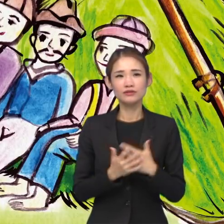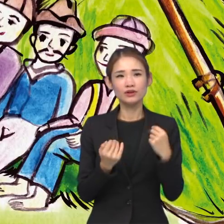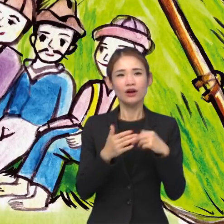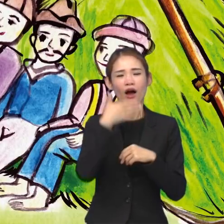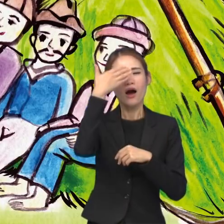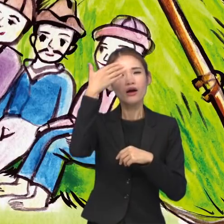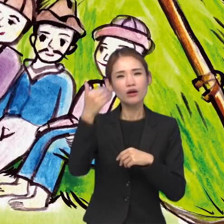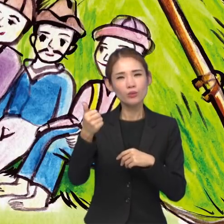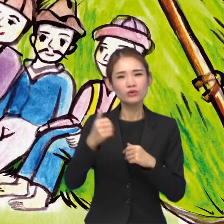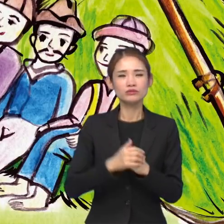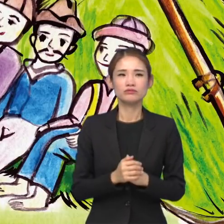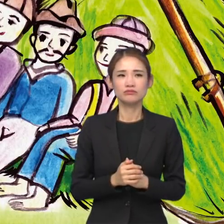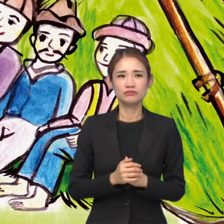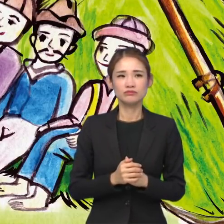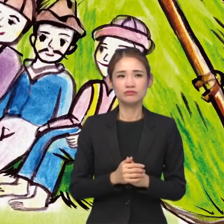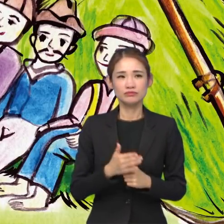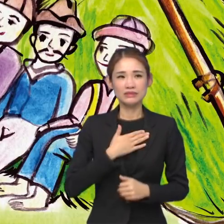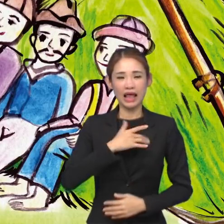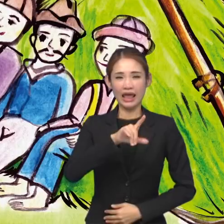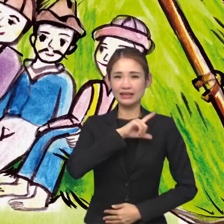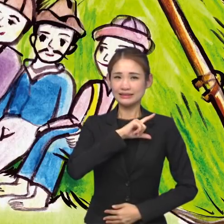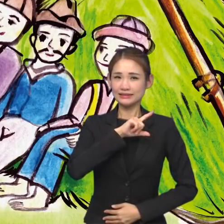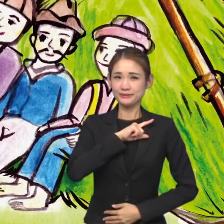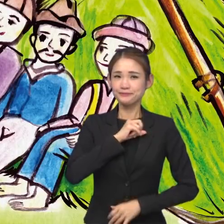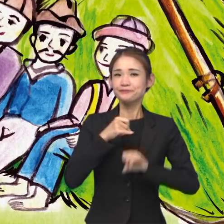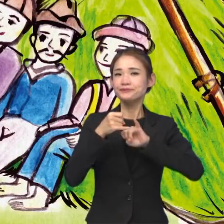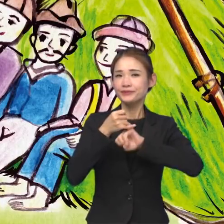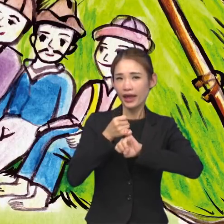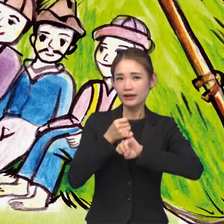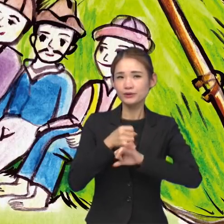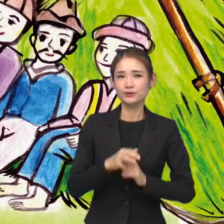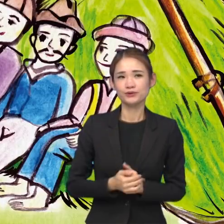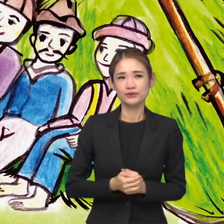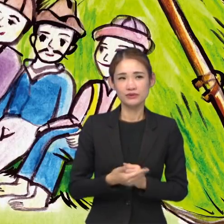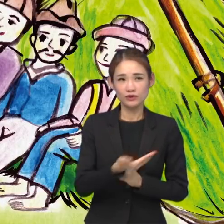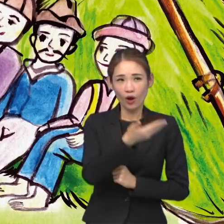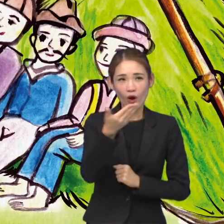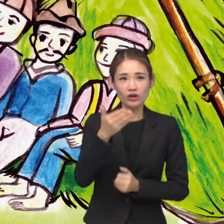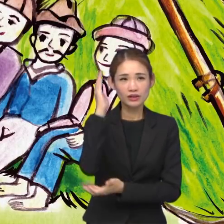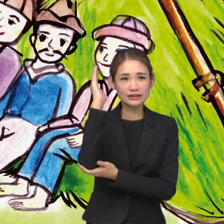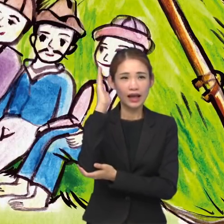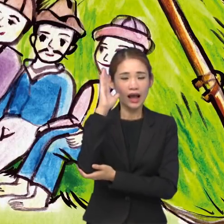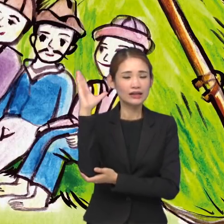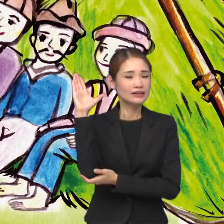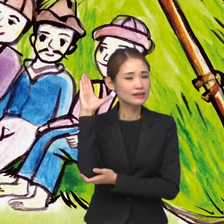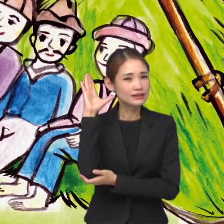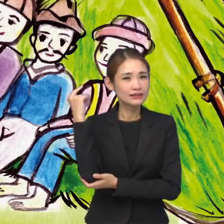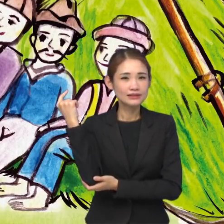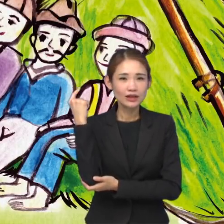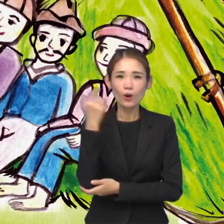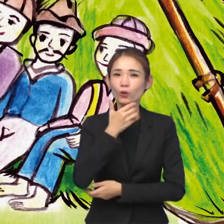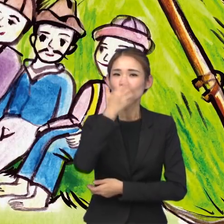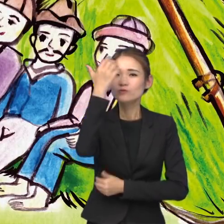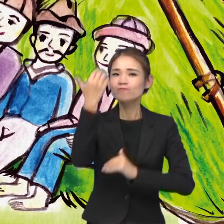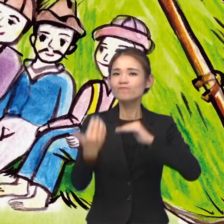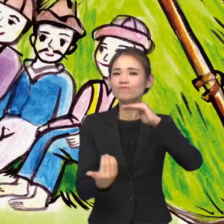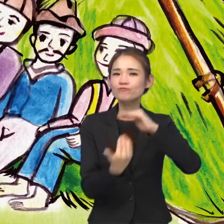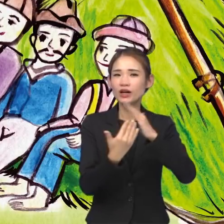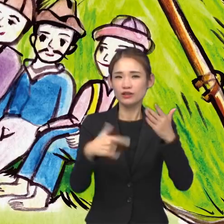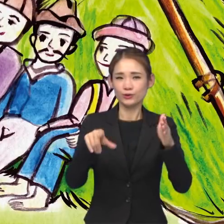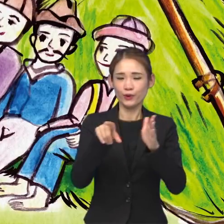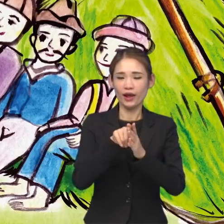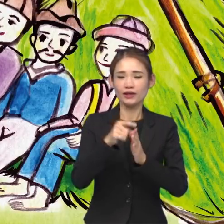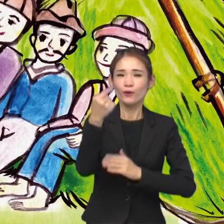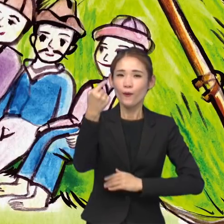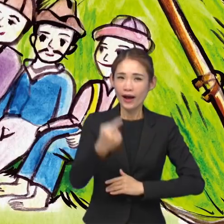할아버지는 내 이름은 약속이 란다 너희 들의 이야기를 듣고 그 꿈이 이루어지게 해 주려고